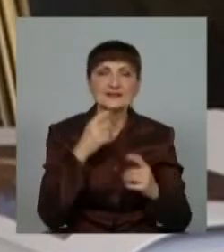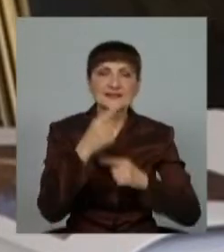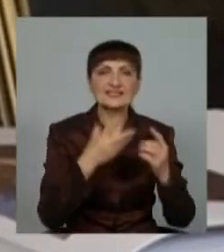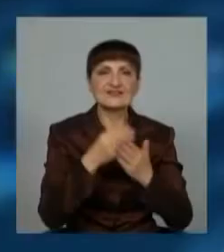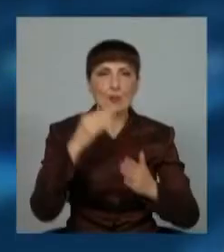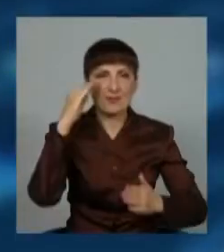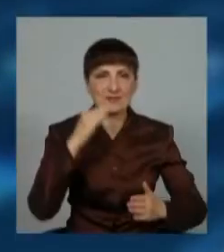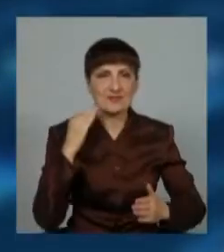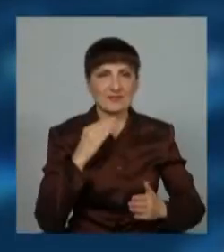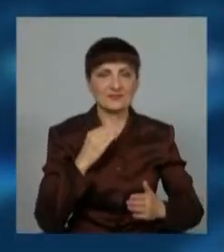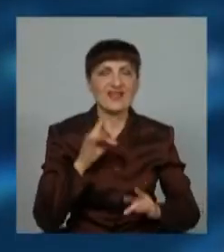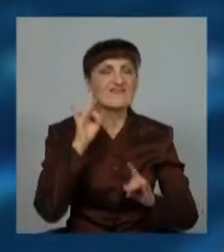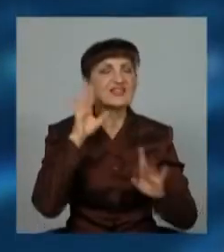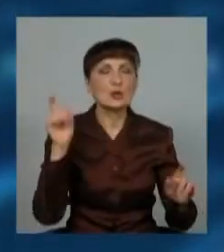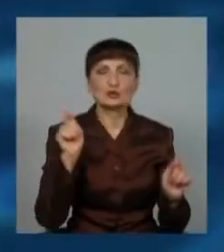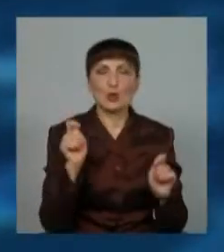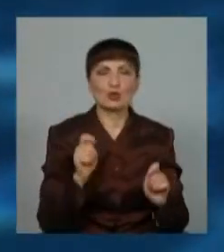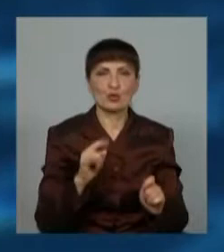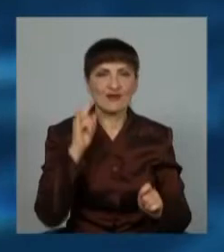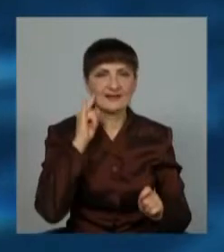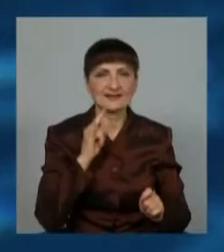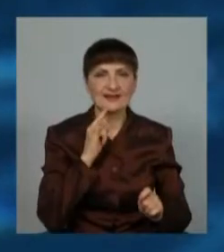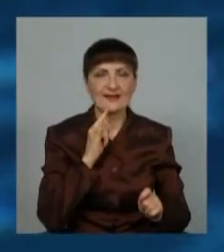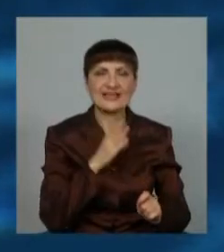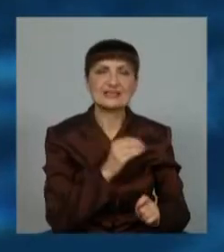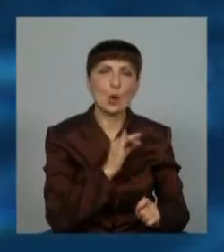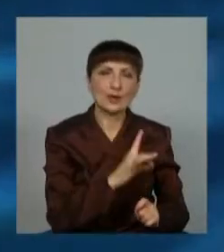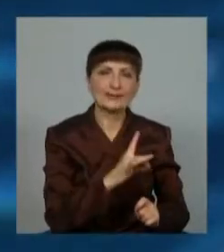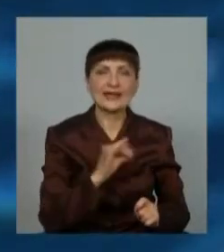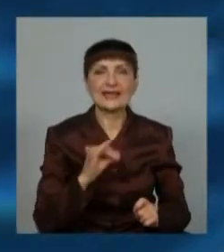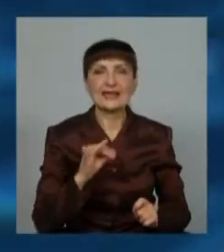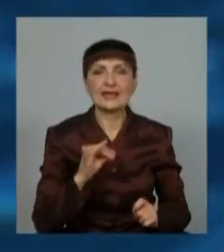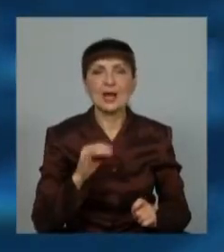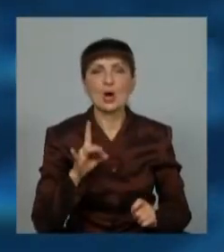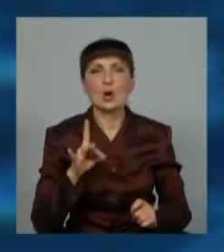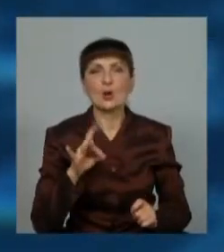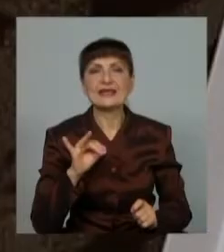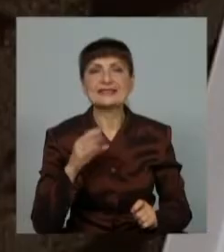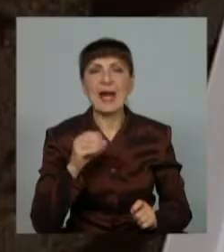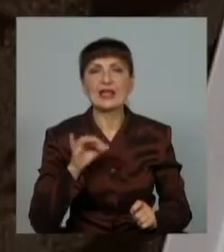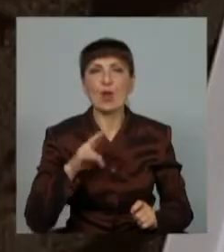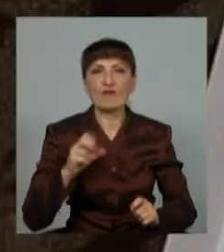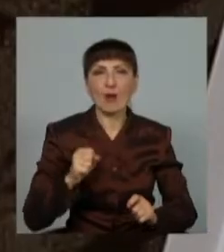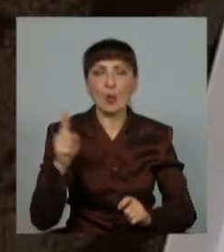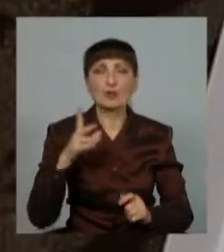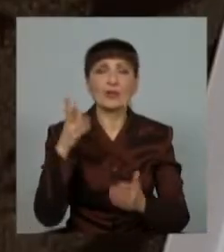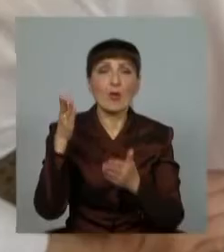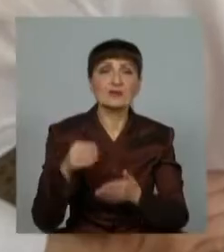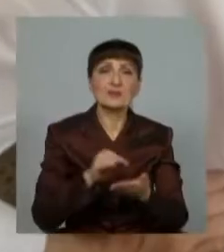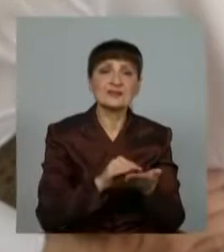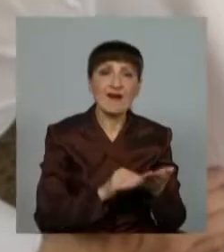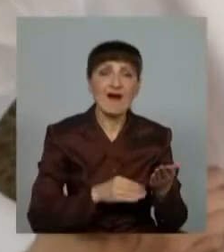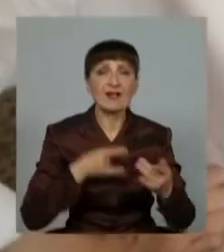своих родителей, выдающихся художников Казахстана, Евгения Сидоркина и Гульфайрус Исмаиловой. Он готовил о них статьи,